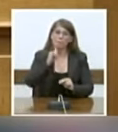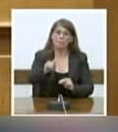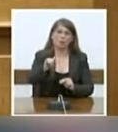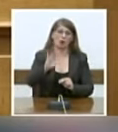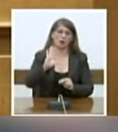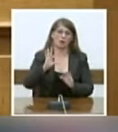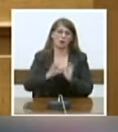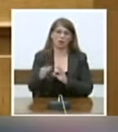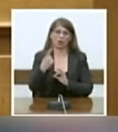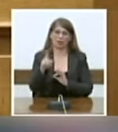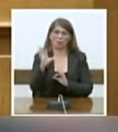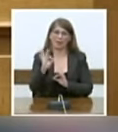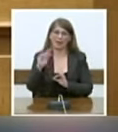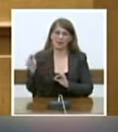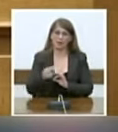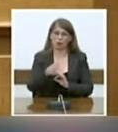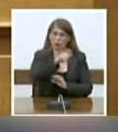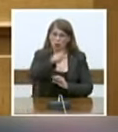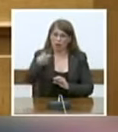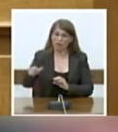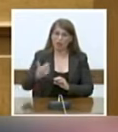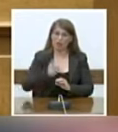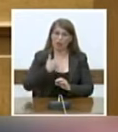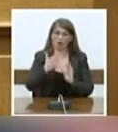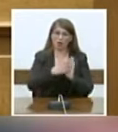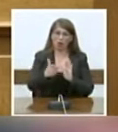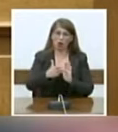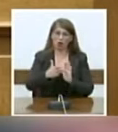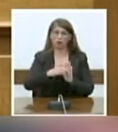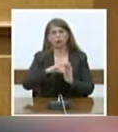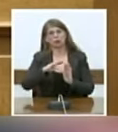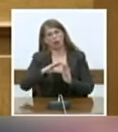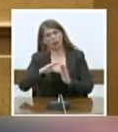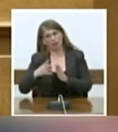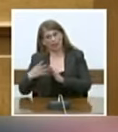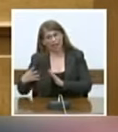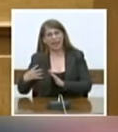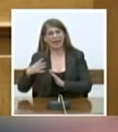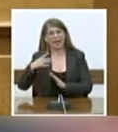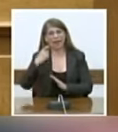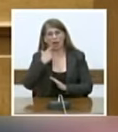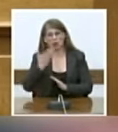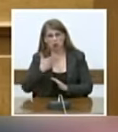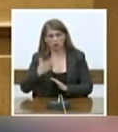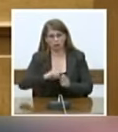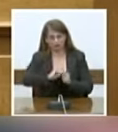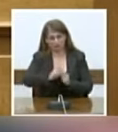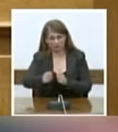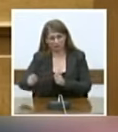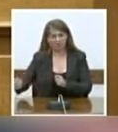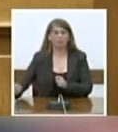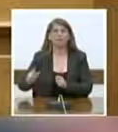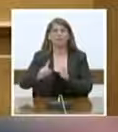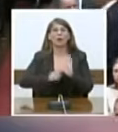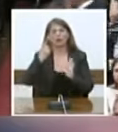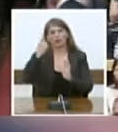αύξηση 50 ευρώ σε όλους τους εργαζόμενους, αύξηση 20 ευρώ έως 50 ευρώ στο επίδομα τέκνων και αύξηση τουλάχιστον 50 ευρώ στο επίδομα θέσης. Όσον αφορά